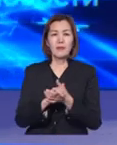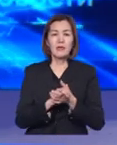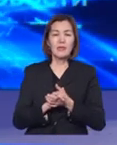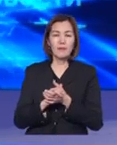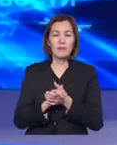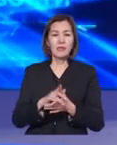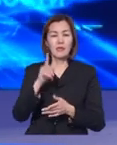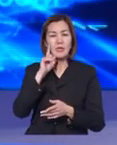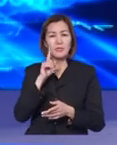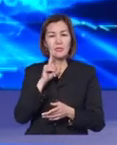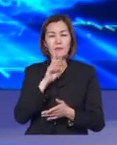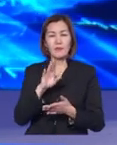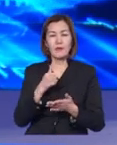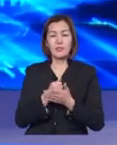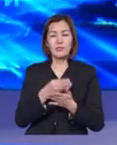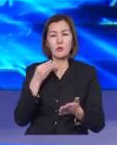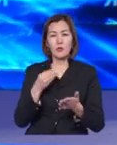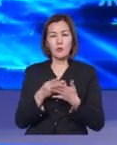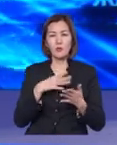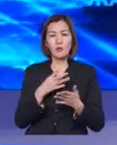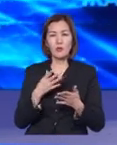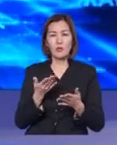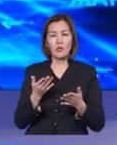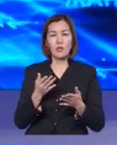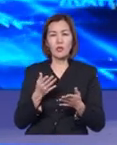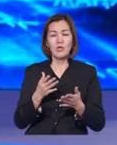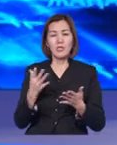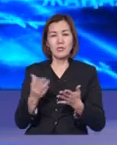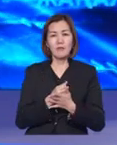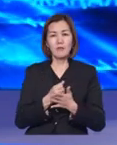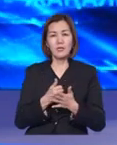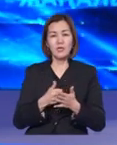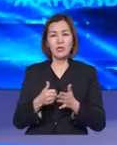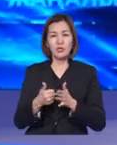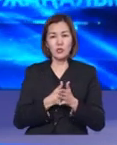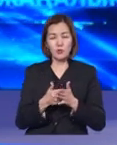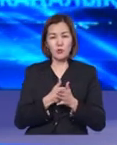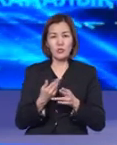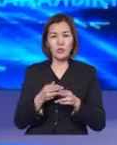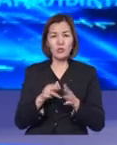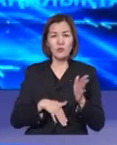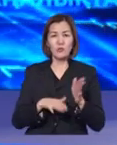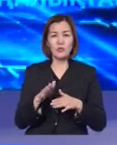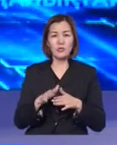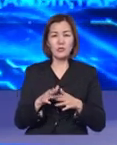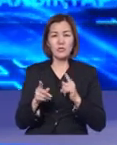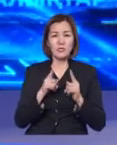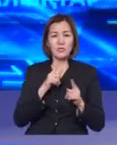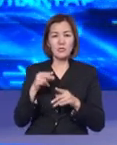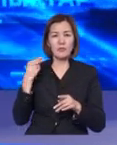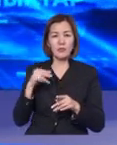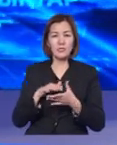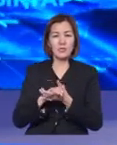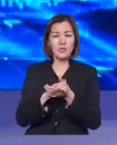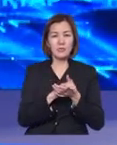Бірлік пен ынтымақ еліміздің басты құндылығы. Солай болып қала берет табысқа жетудің де кілті осында. Сессия барысында президент ассамблея